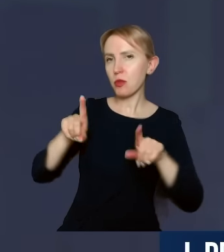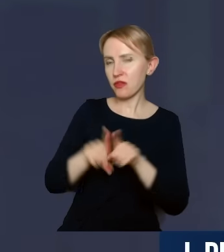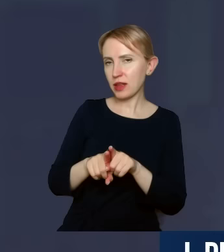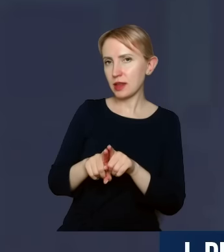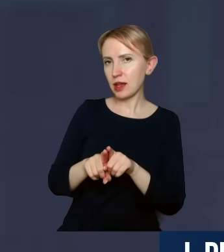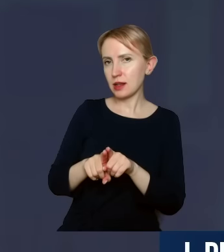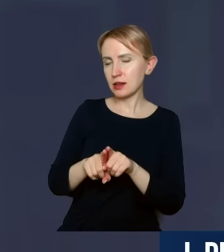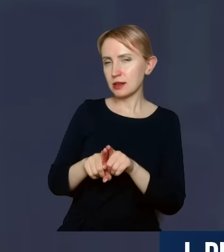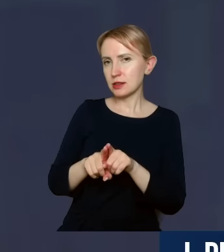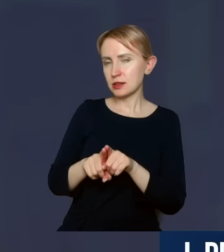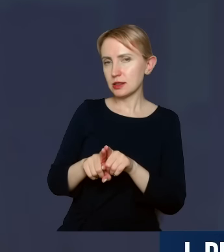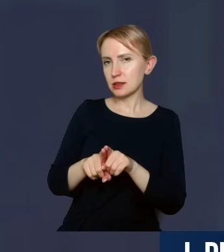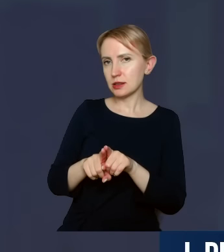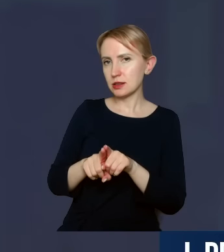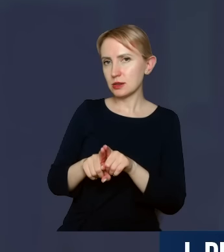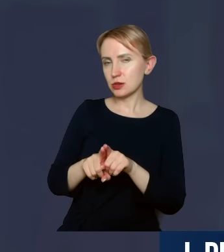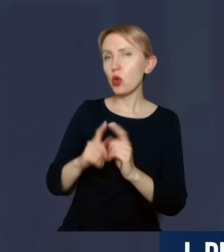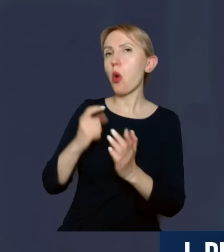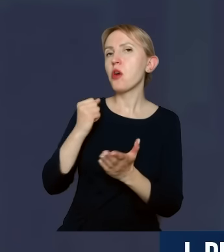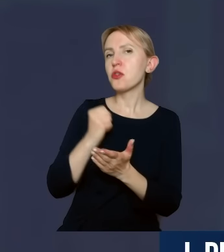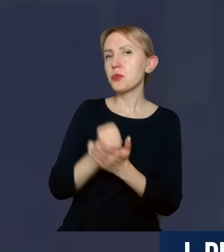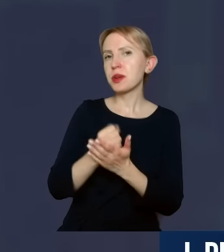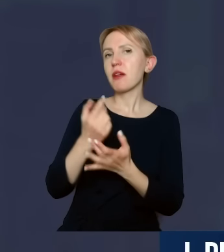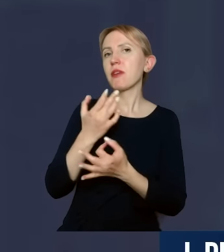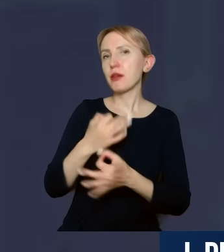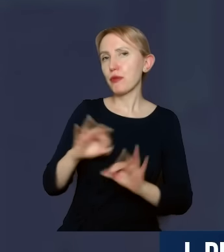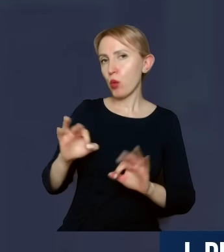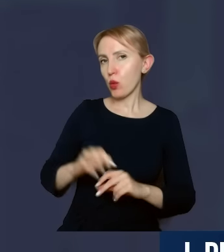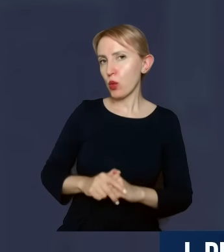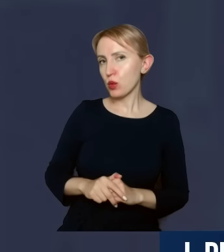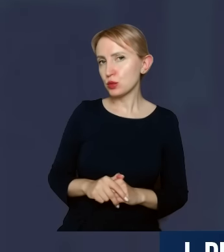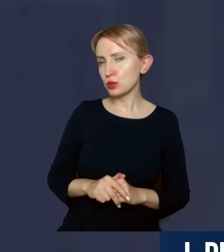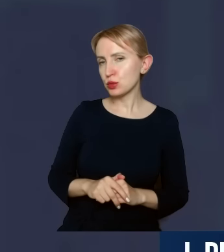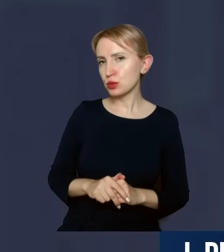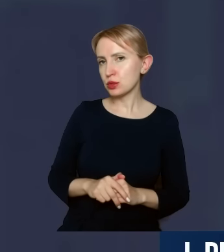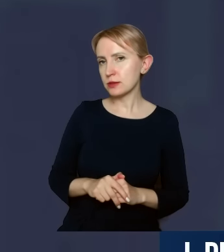o obszar praw i wolności, to